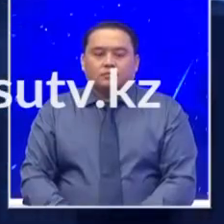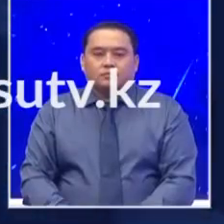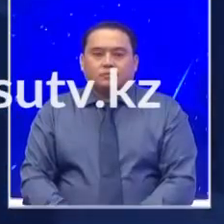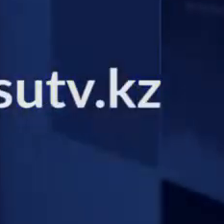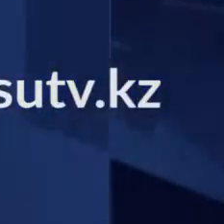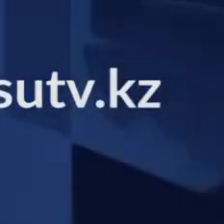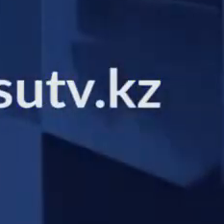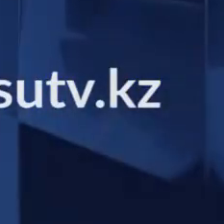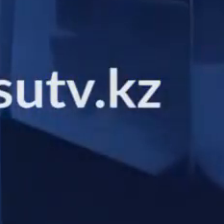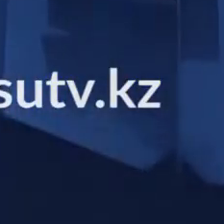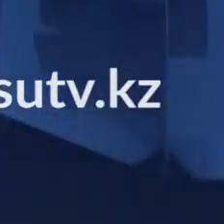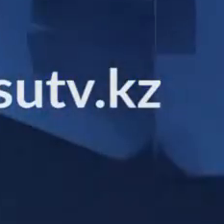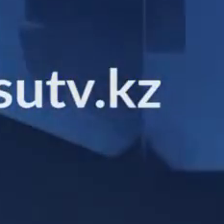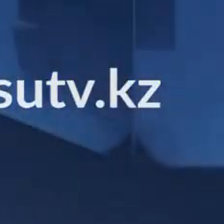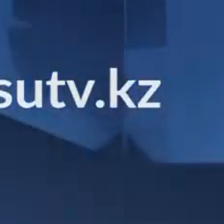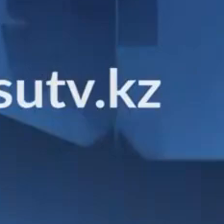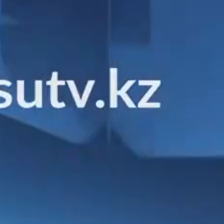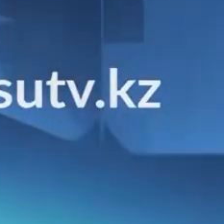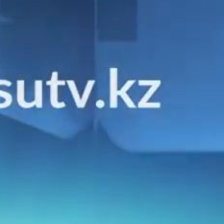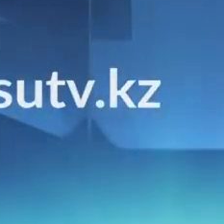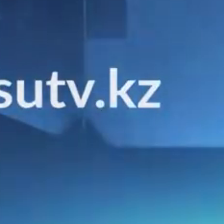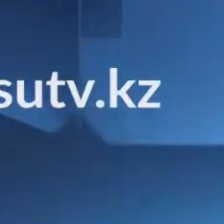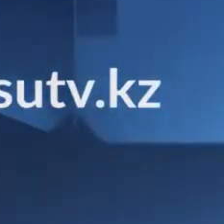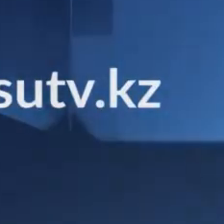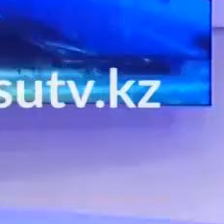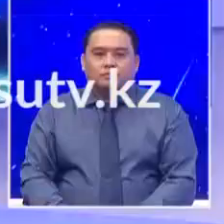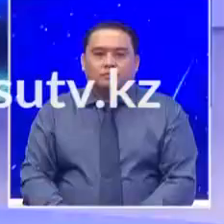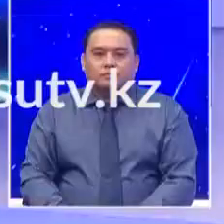Алексей Цоя, Блайк Уткбай, телеканал ЖТСУ.